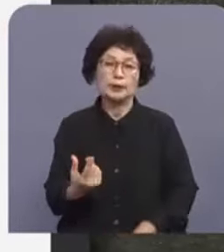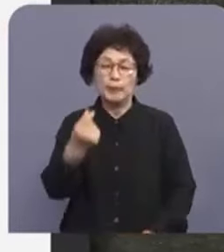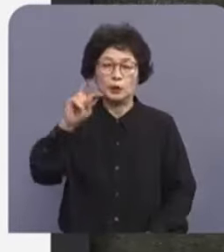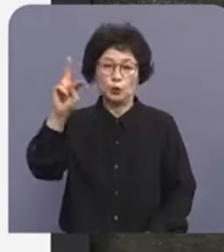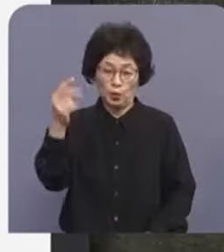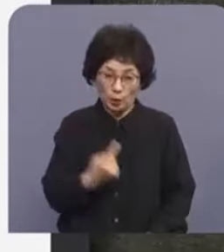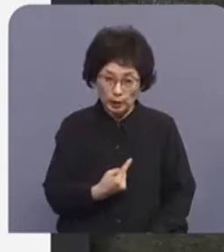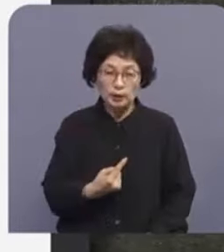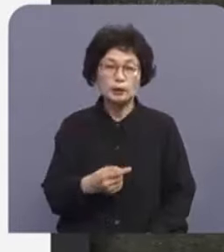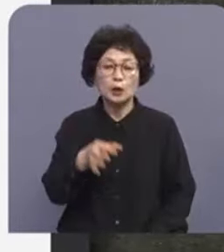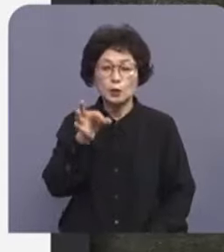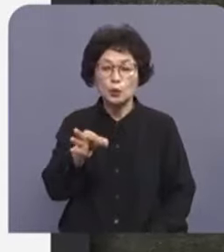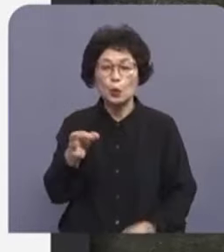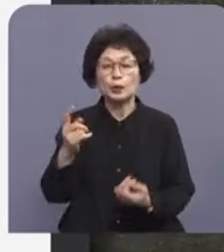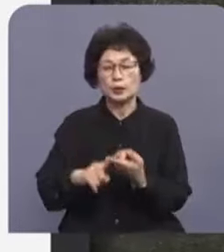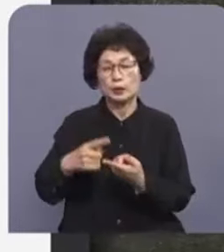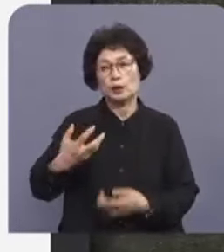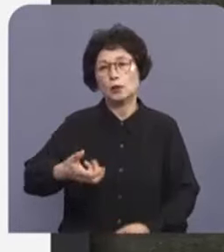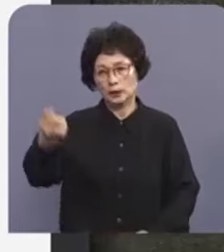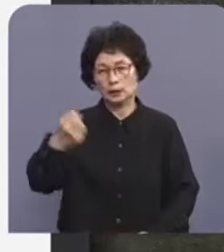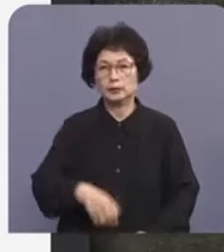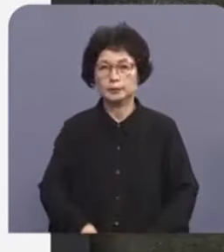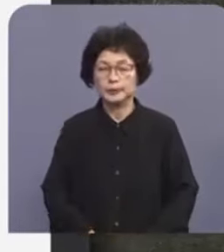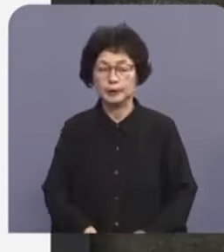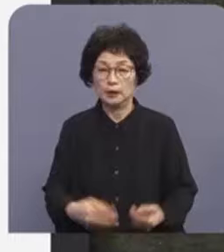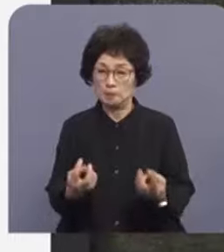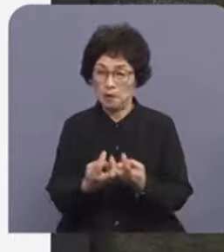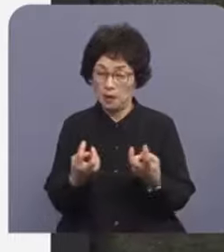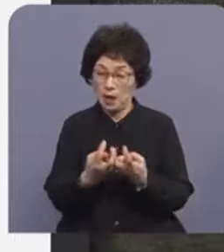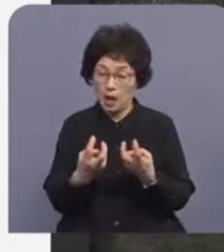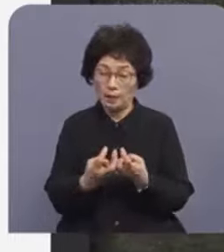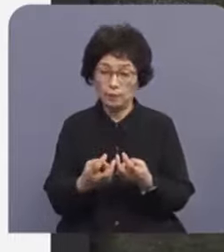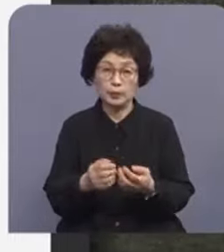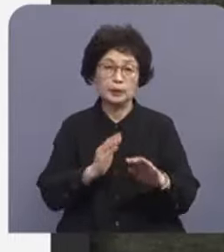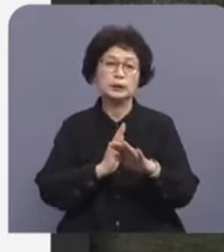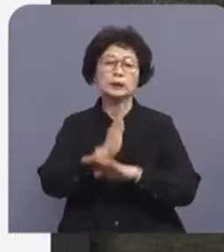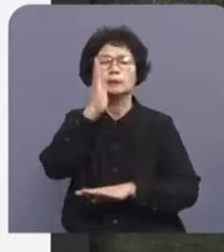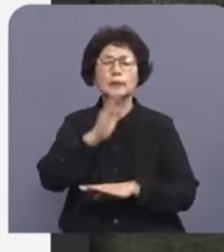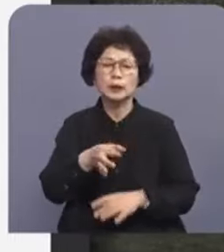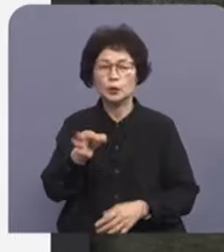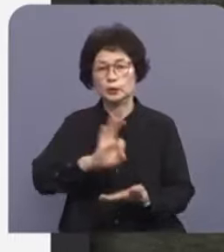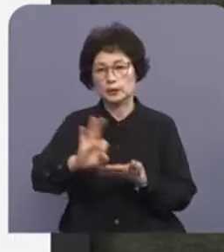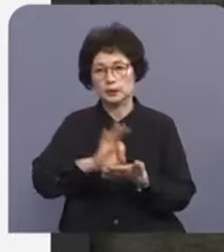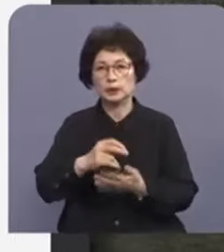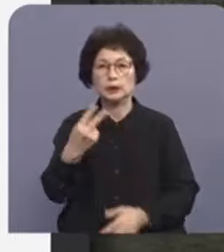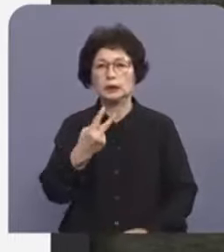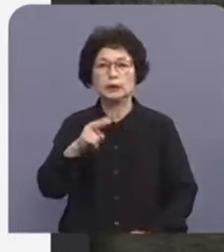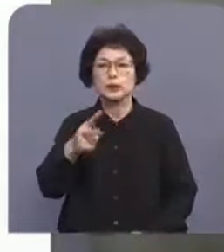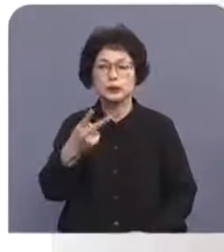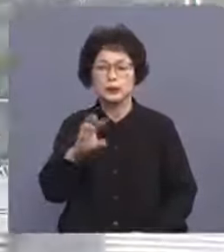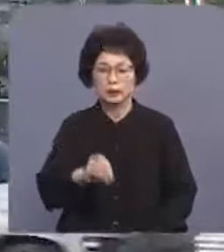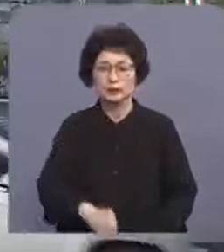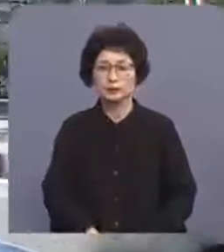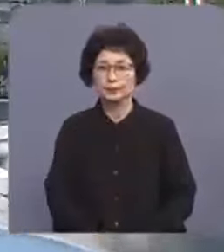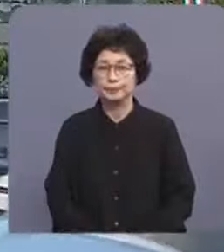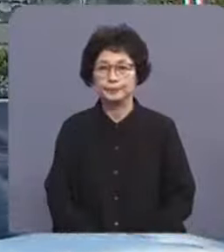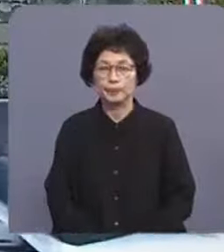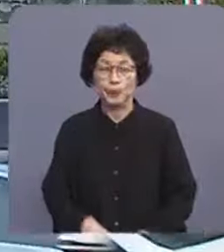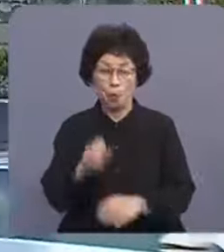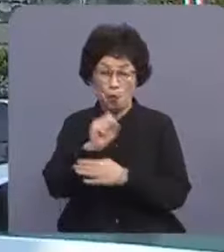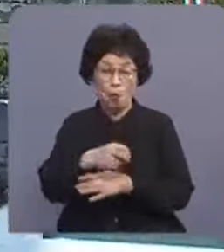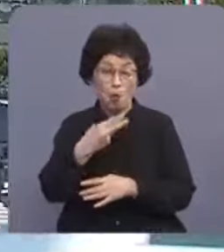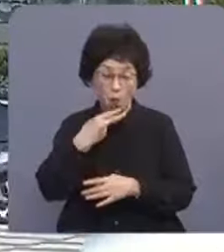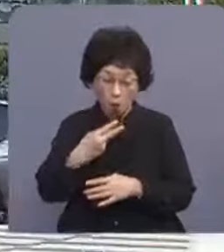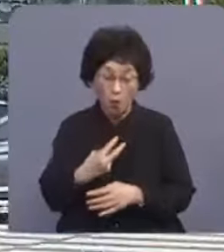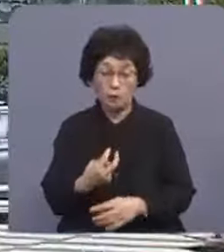놓고 출장비는 원래대로 받았습니다 이런 방식으로 과다 지출된 출장비 2,200만 원입니다 허가 없이